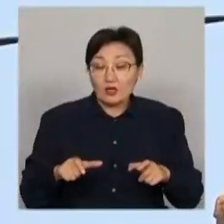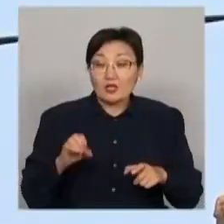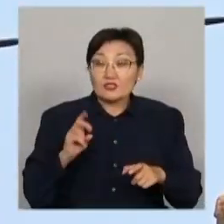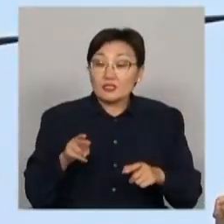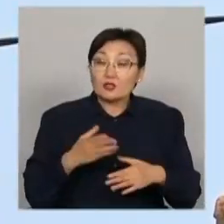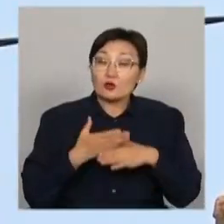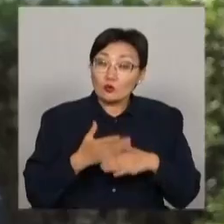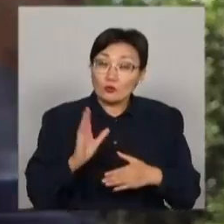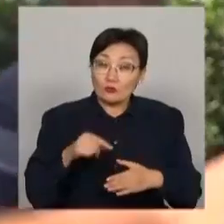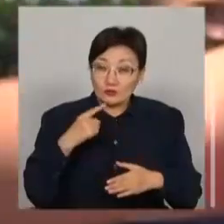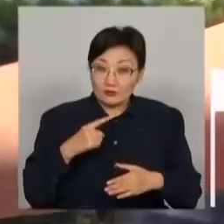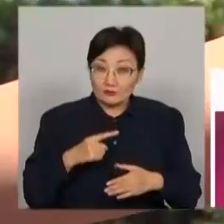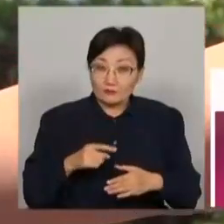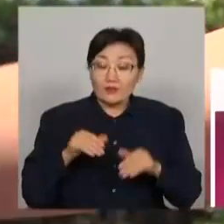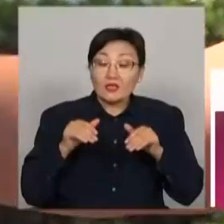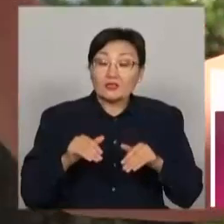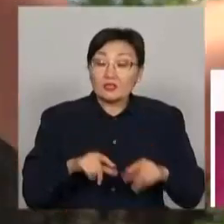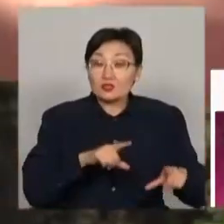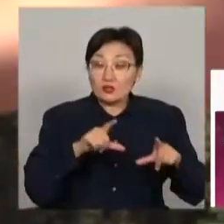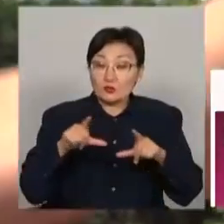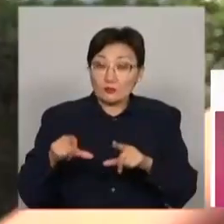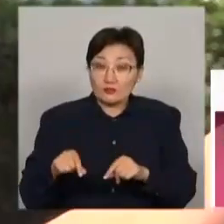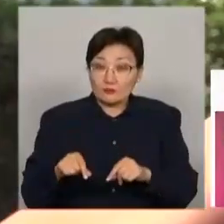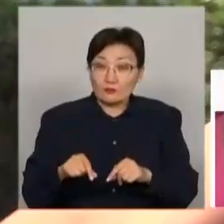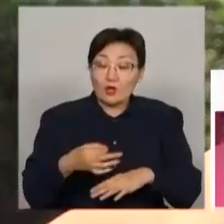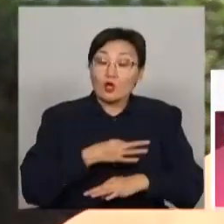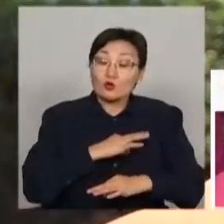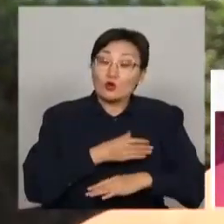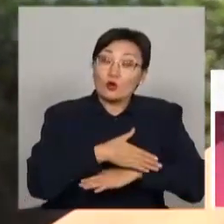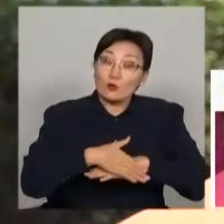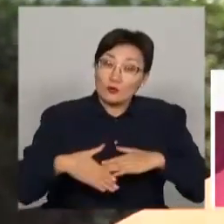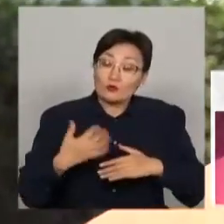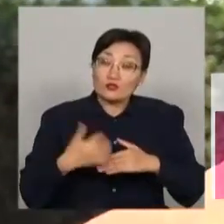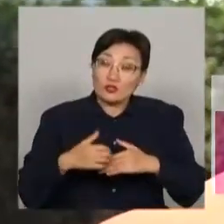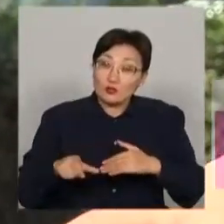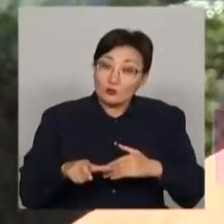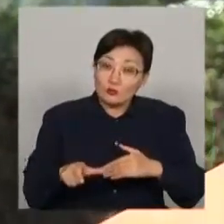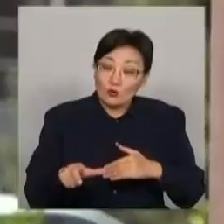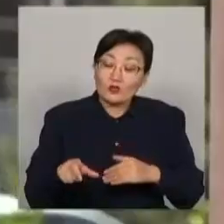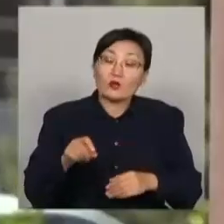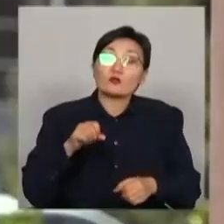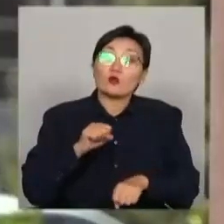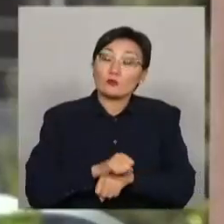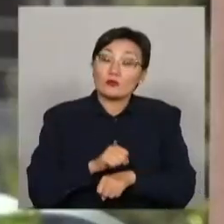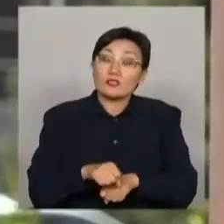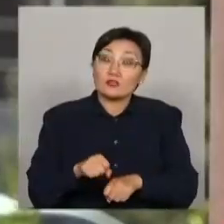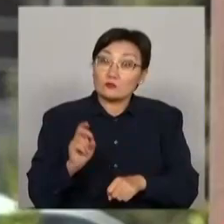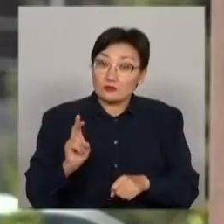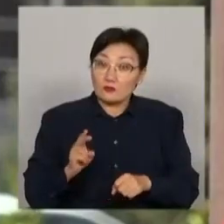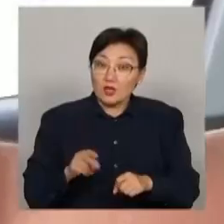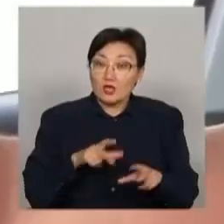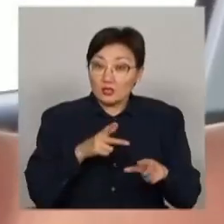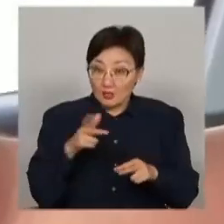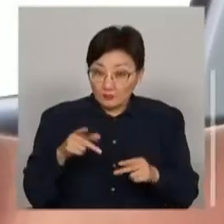көмегі бар дегенді айтады. Қаскелең кететін тұрақтар Төлебиге шығып кетеді. Оңқы дұрыс емес. Как всегда. Камера тексерген дұрыс деп